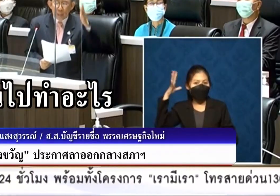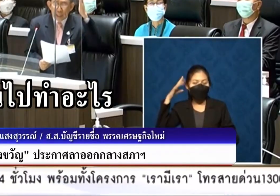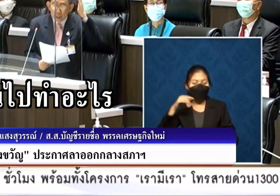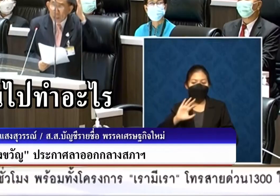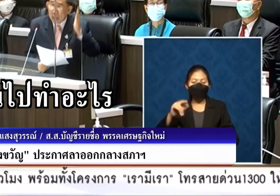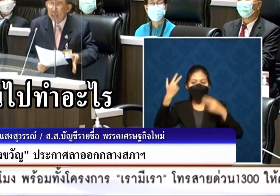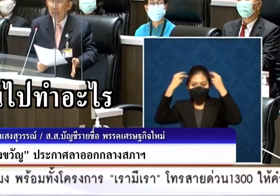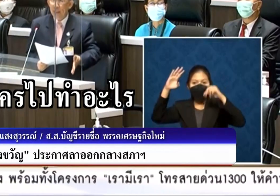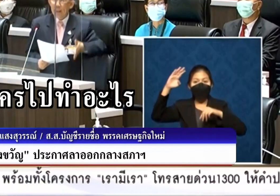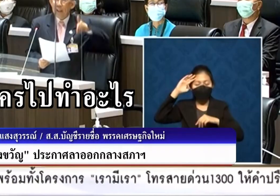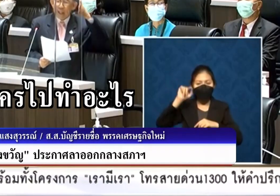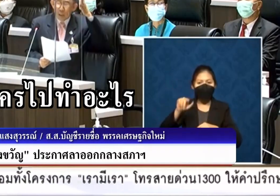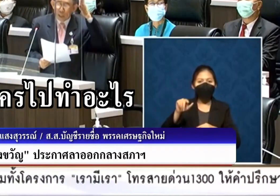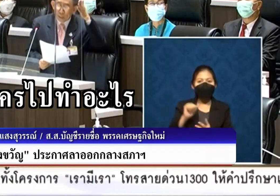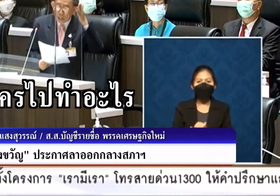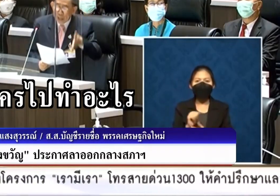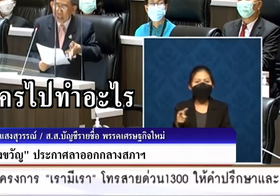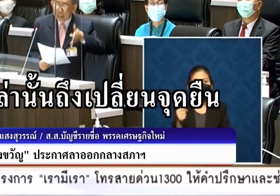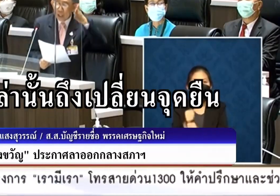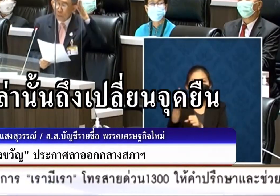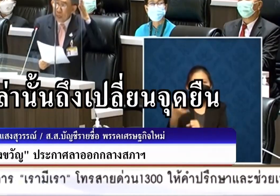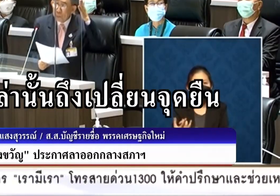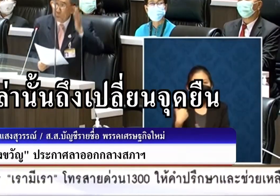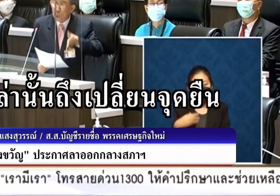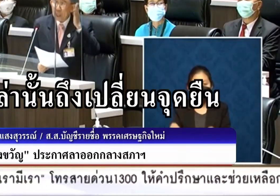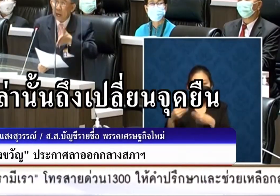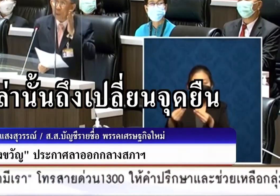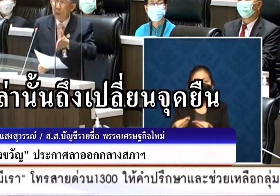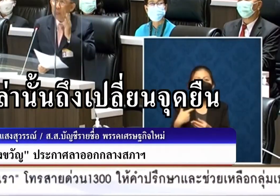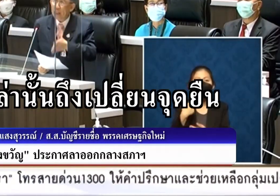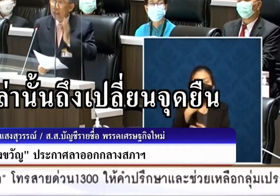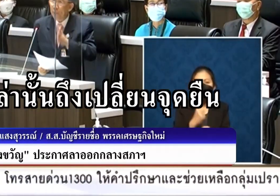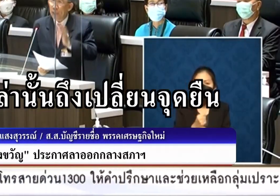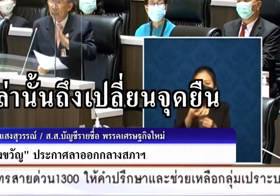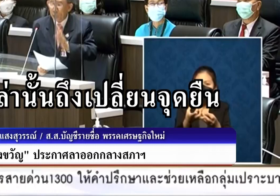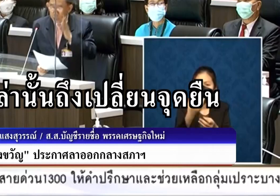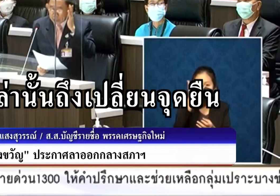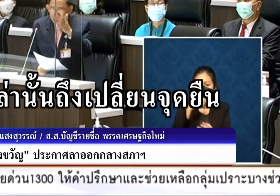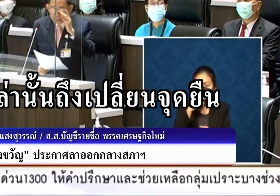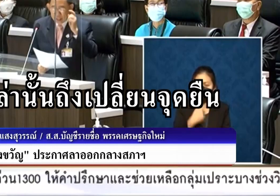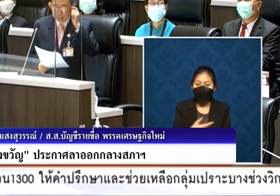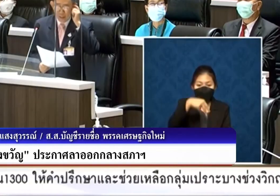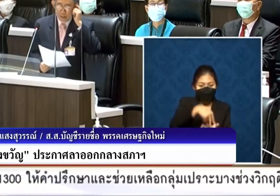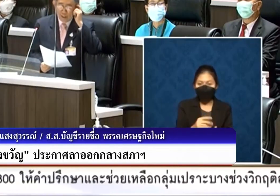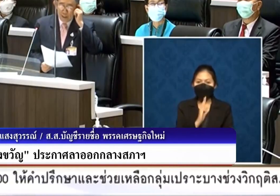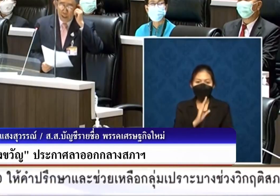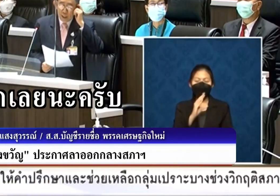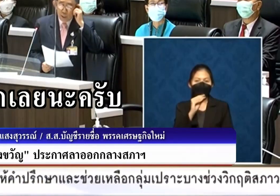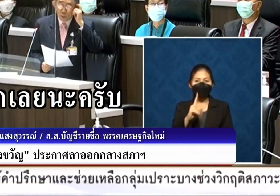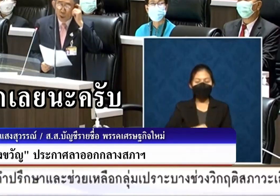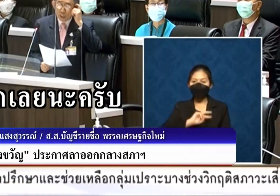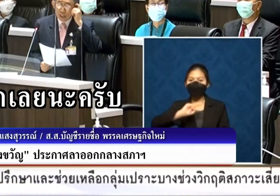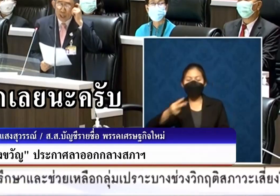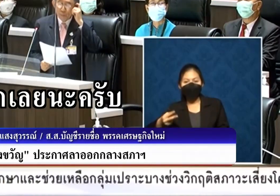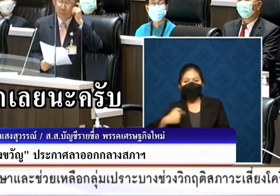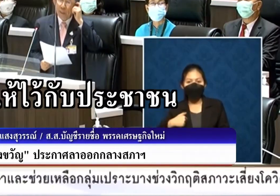ท่านไปทำอะไรหรือให้ใครไปทำอะไรทำไมพวกเขาเหล่านั้นจึงเปลี่ยนจุดยืนผ